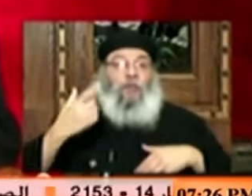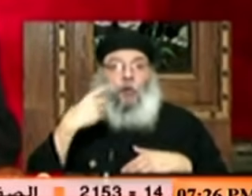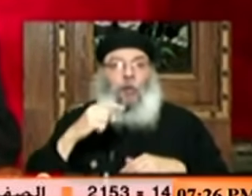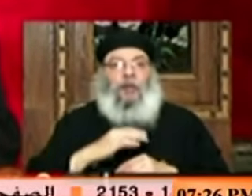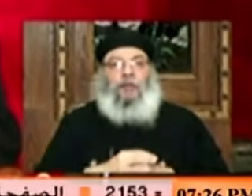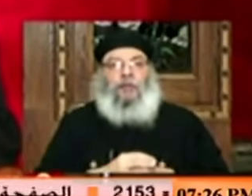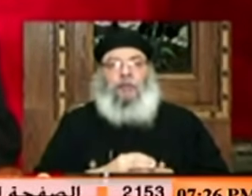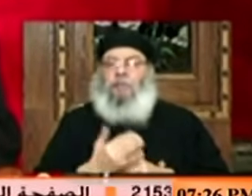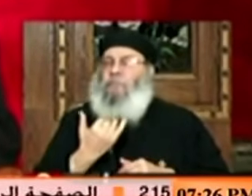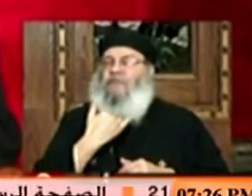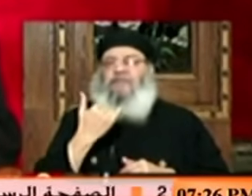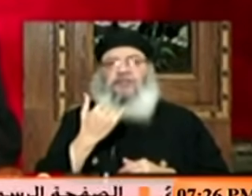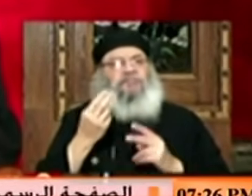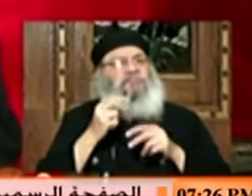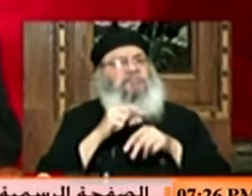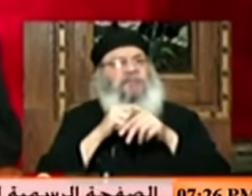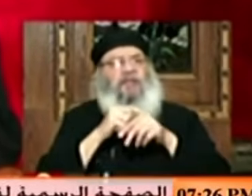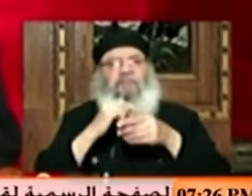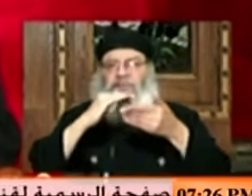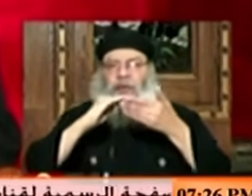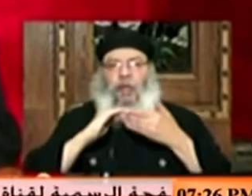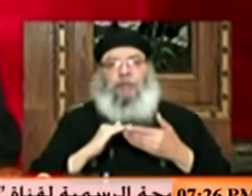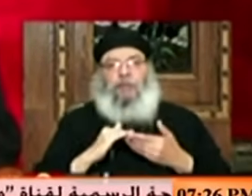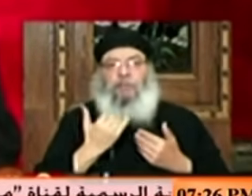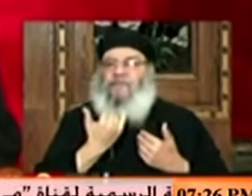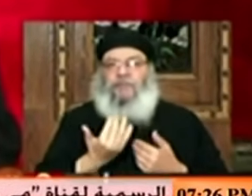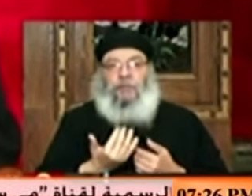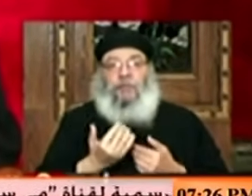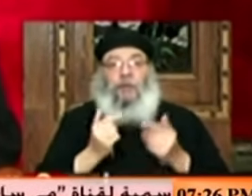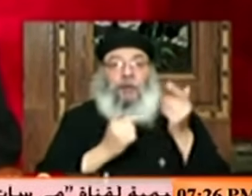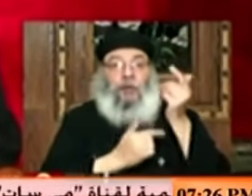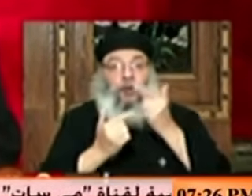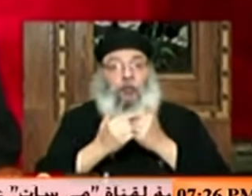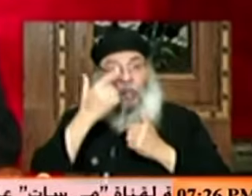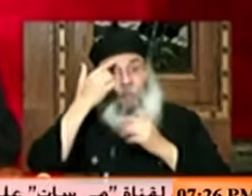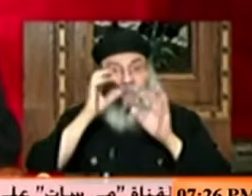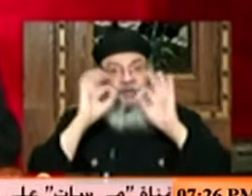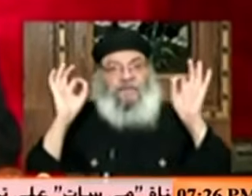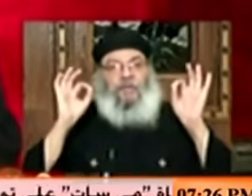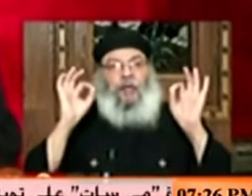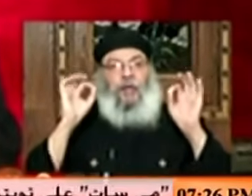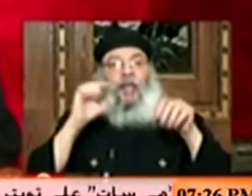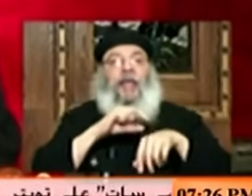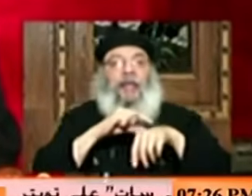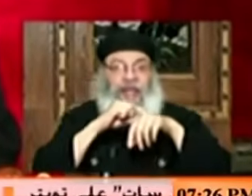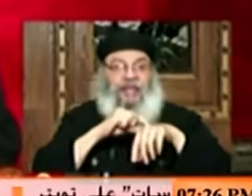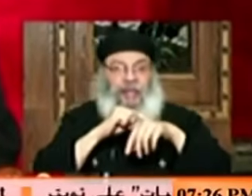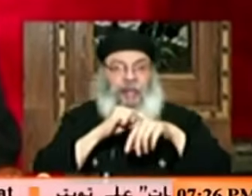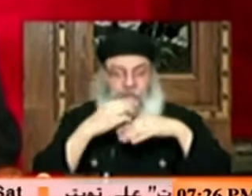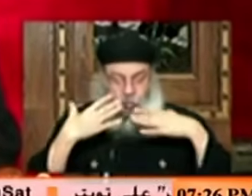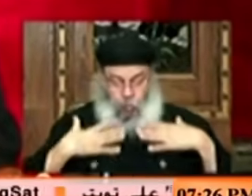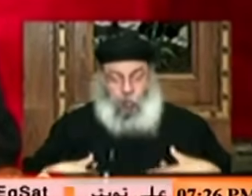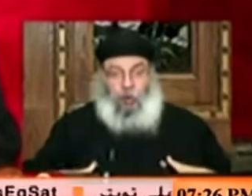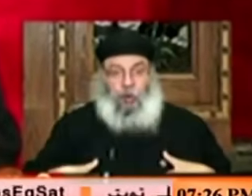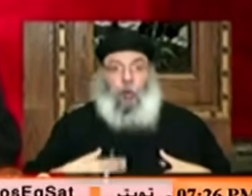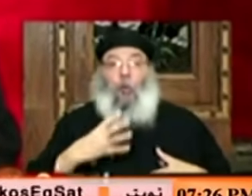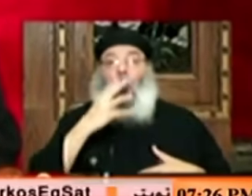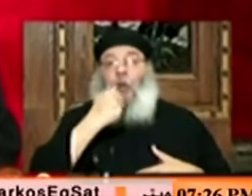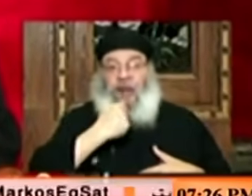فيها ليس ليه انسان المسيح لما شفاه خد بالك شفاه جسديا